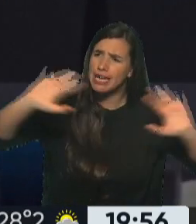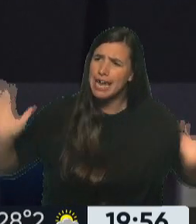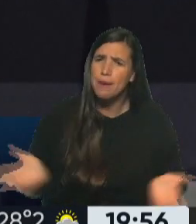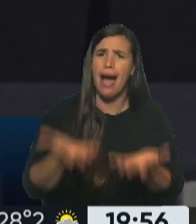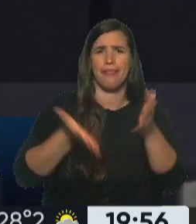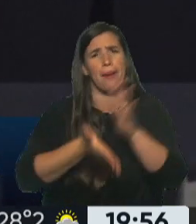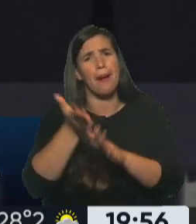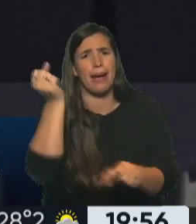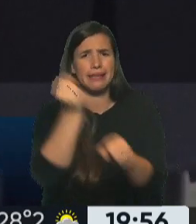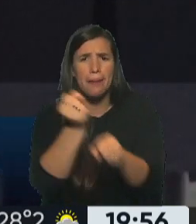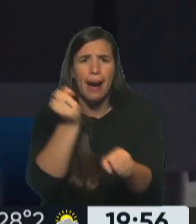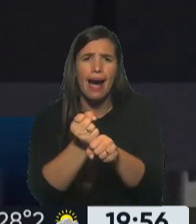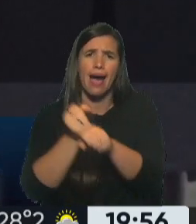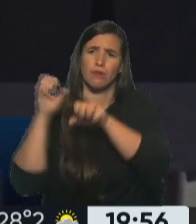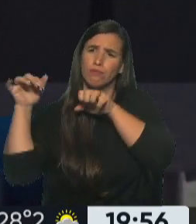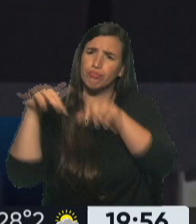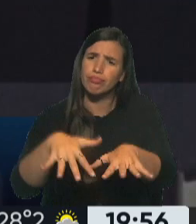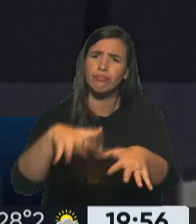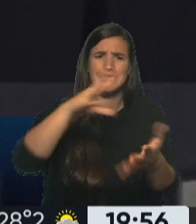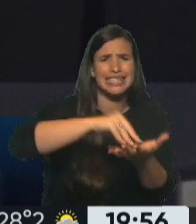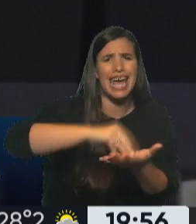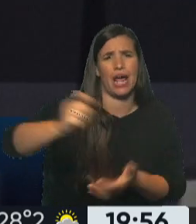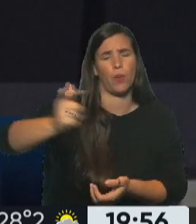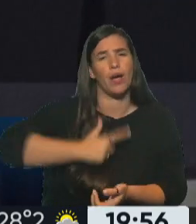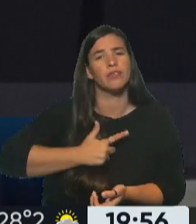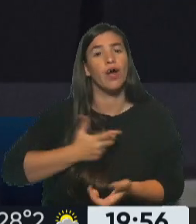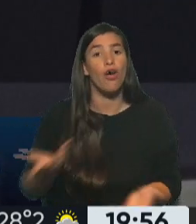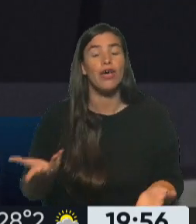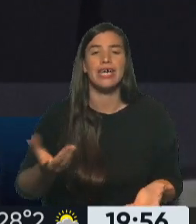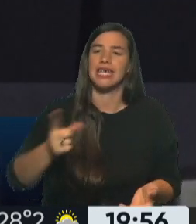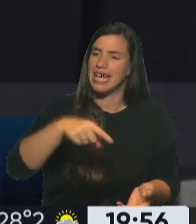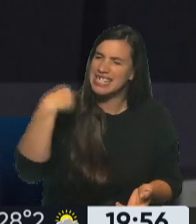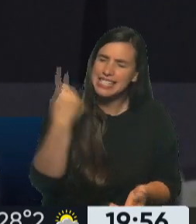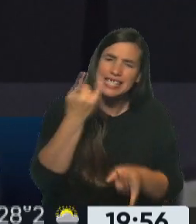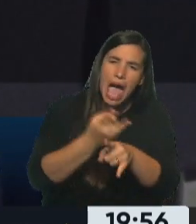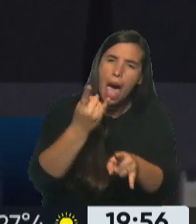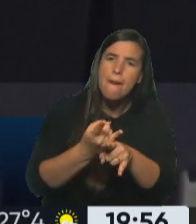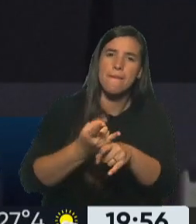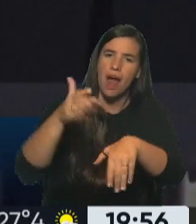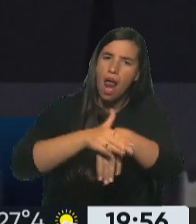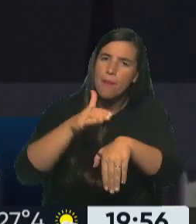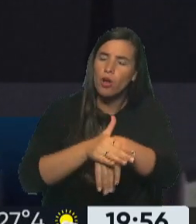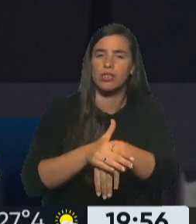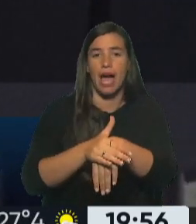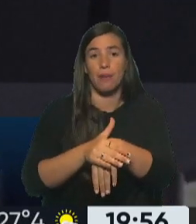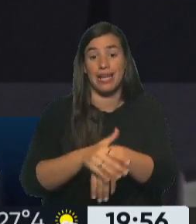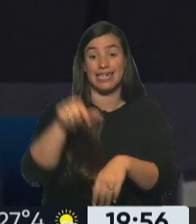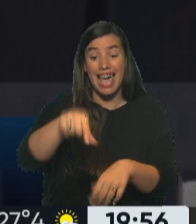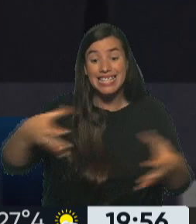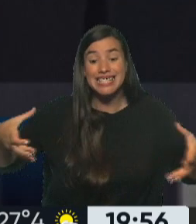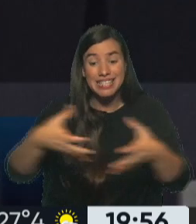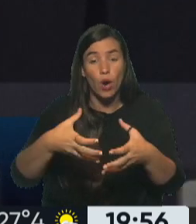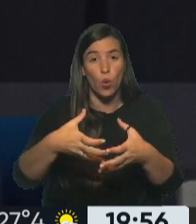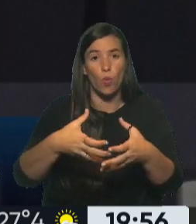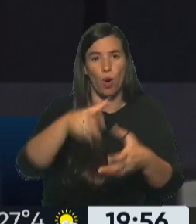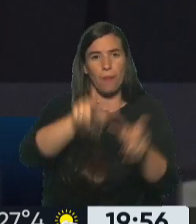l'on n'entend pas souvent, mais qui sont toujours au rendez-vous de leurs responsabilités. Cette classe moyenne qui travaille et qui finance par son